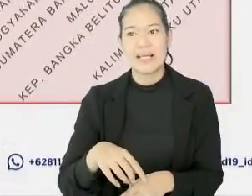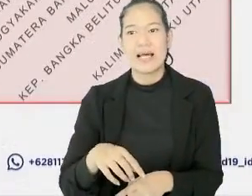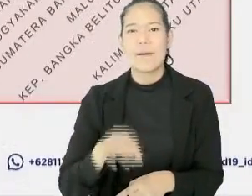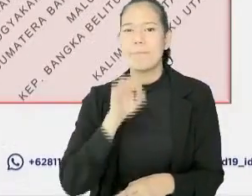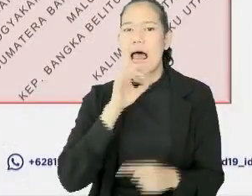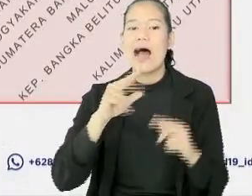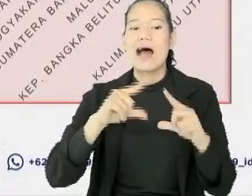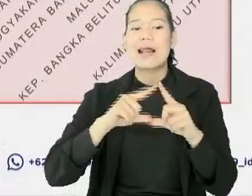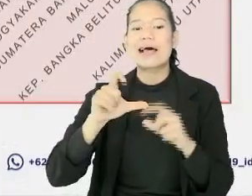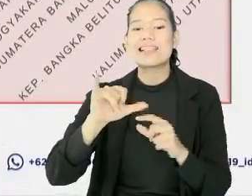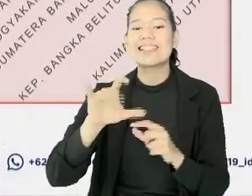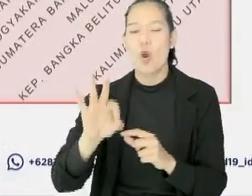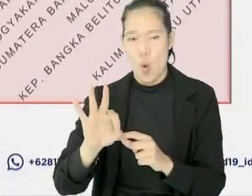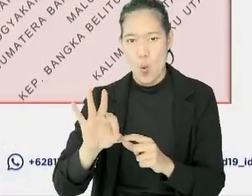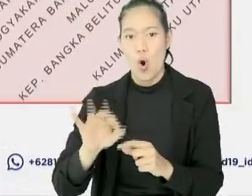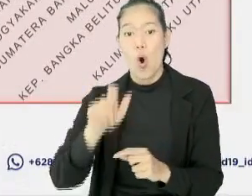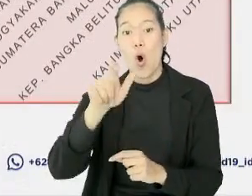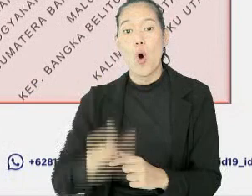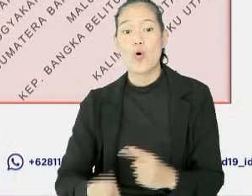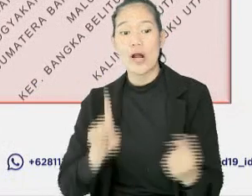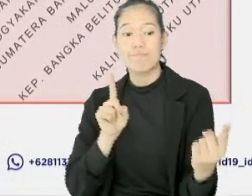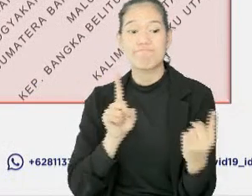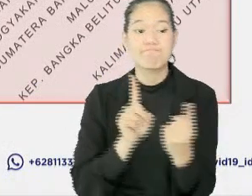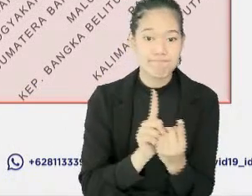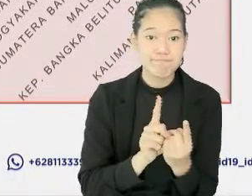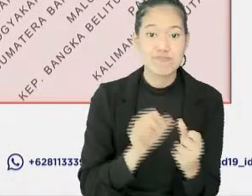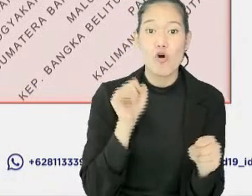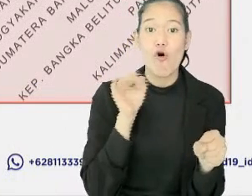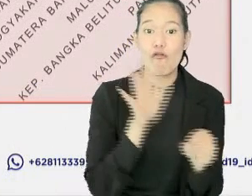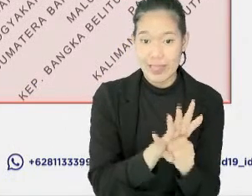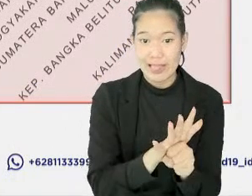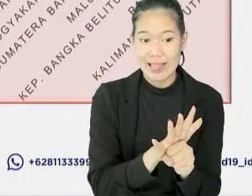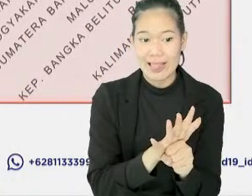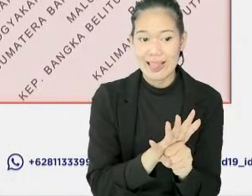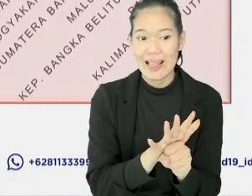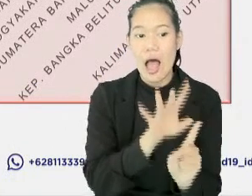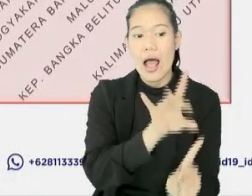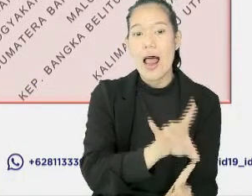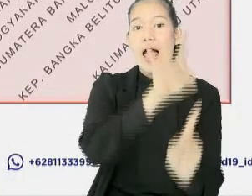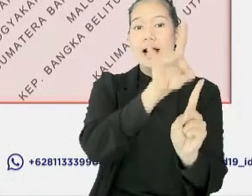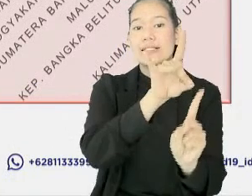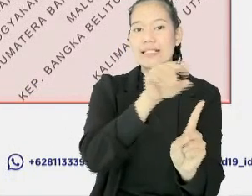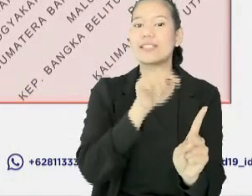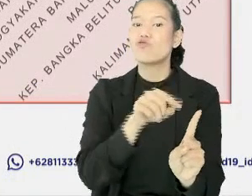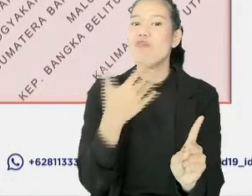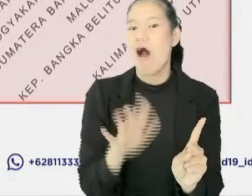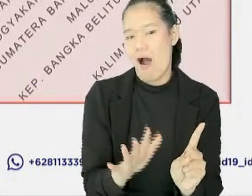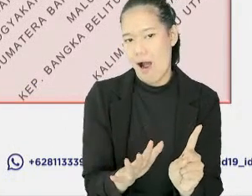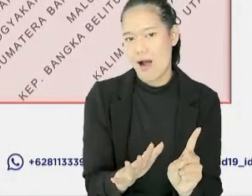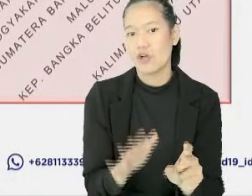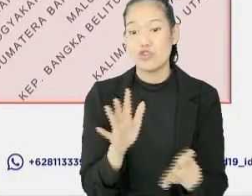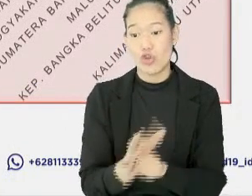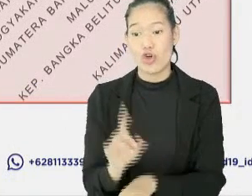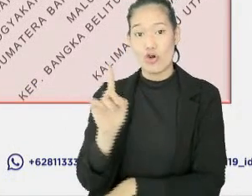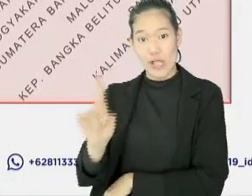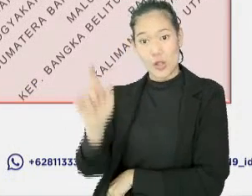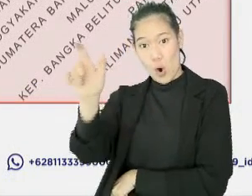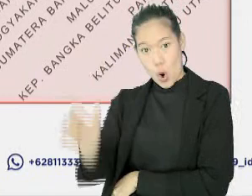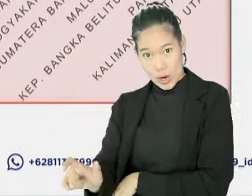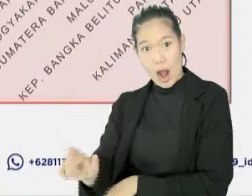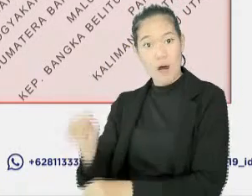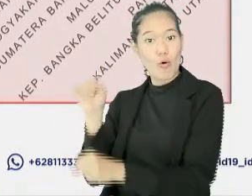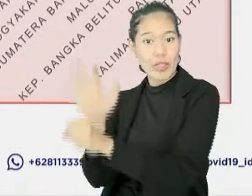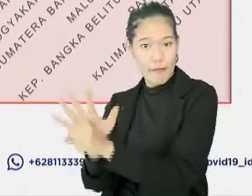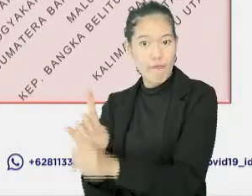bilang rasio-rasio kontak erat yang dilacak berdasarkan kasus terkonfirmasi jadi misalnya ada satu orang nih